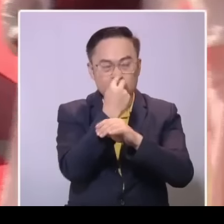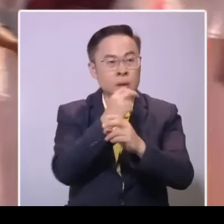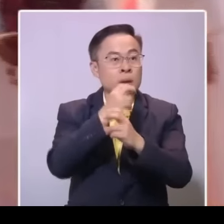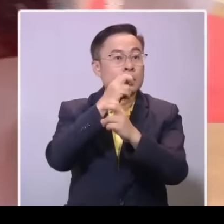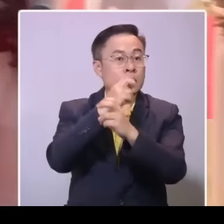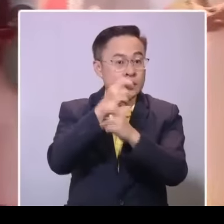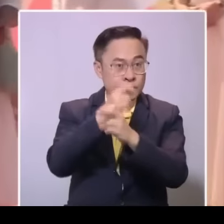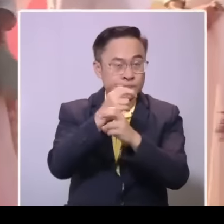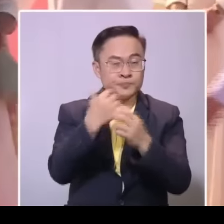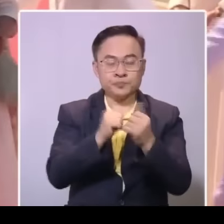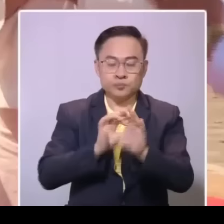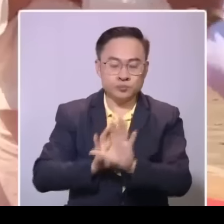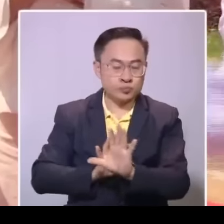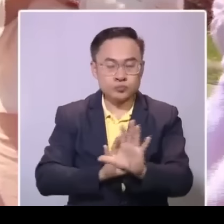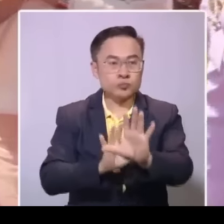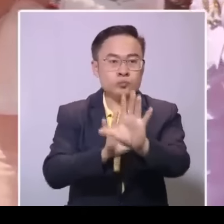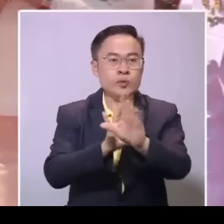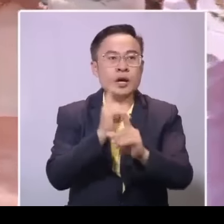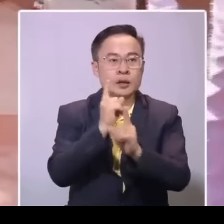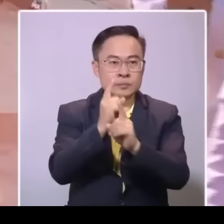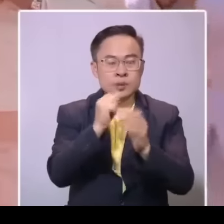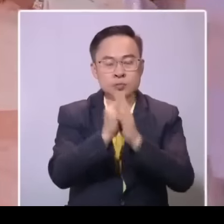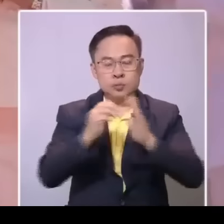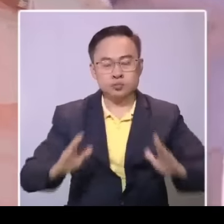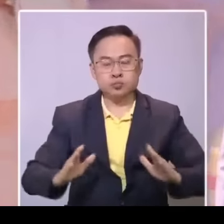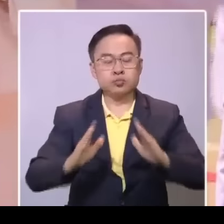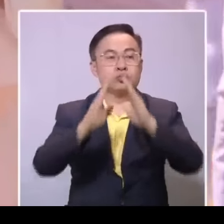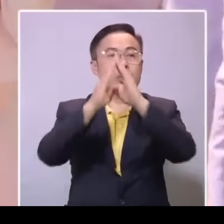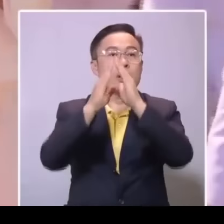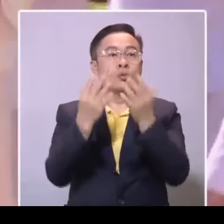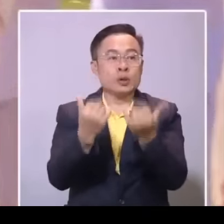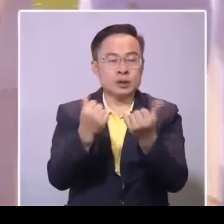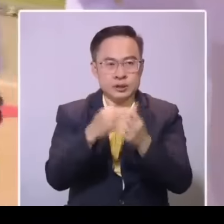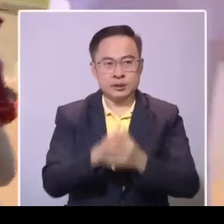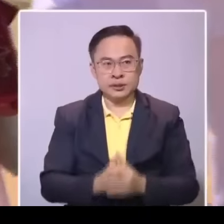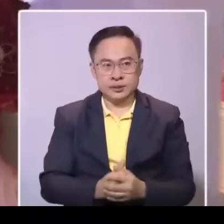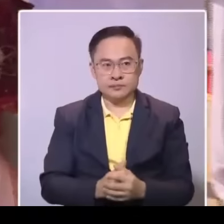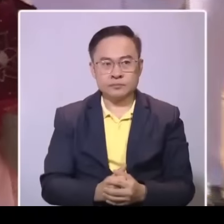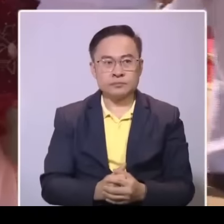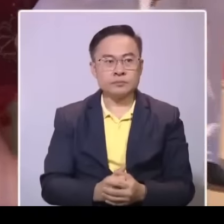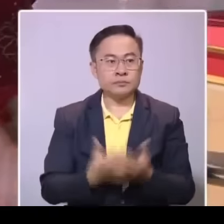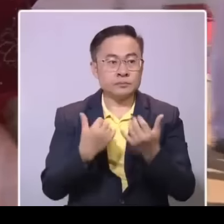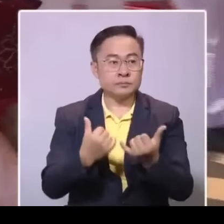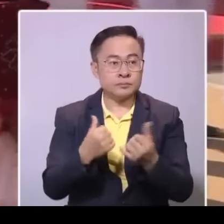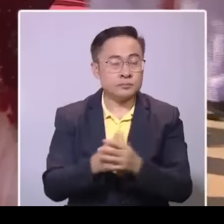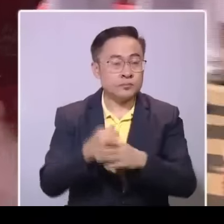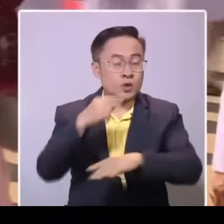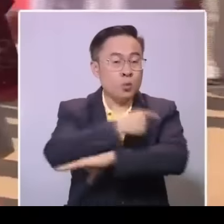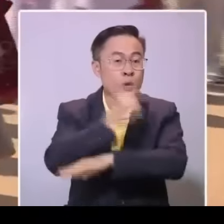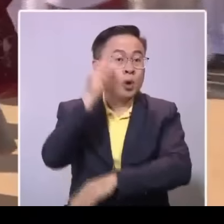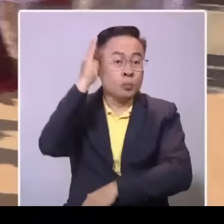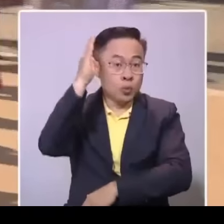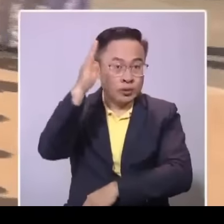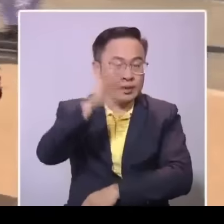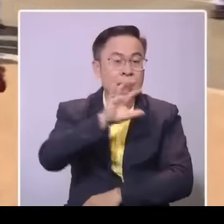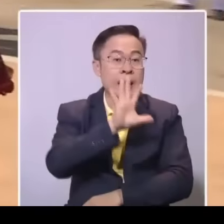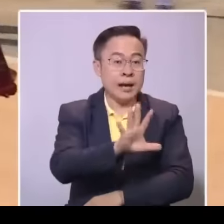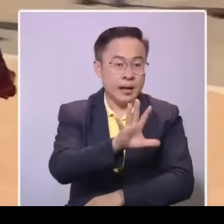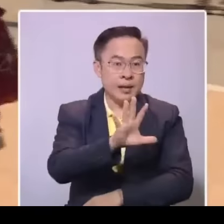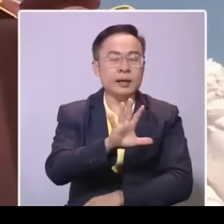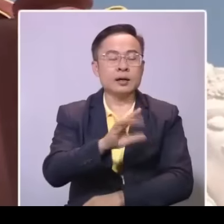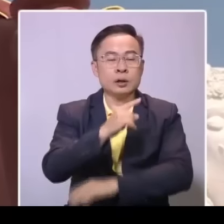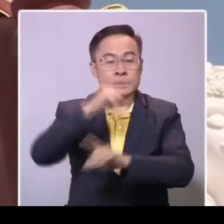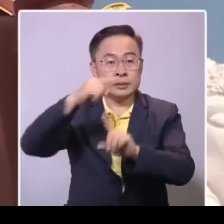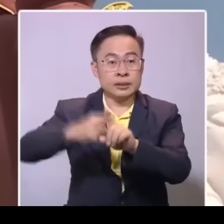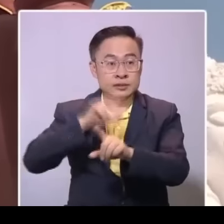พระบรมสารีริกธาตุและพระอรหันตธาตุขึ้นสู่มณฑบที่ประดิษฐานบนหอคำหลวงจากนั้นนะคะในวันพรุ่งนี้วันที่ 5มีนาคมจะ